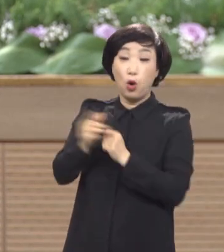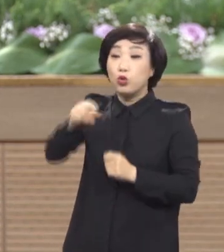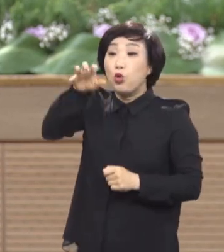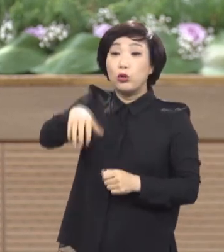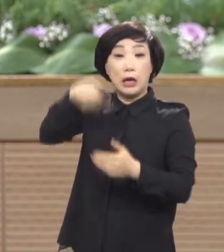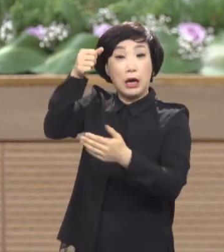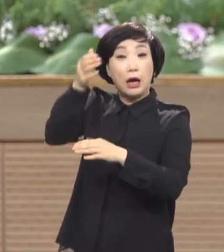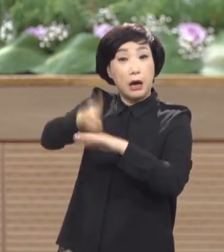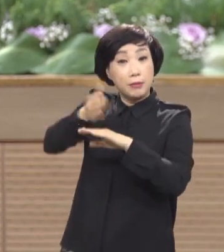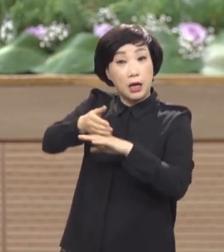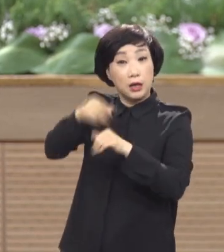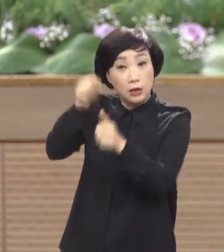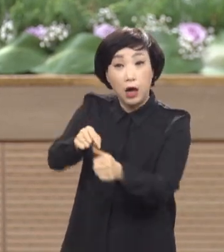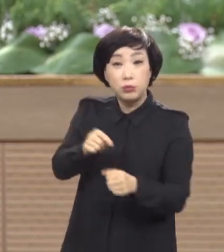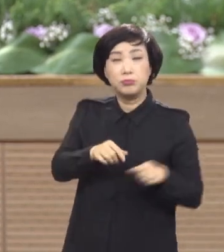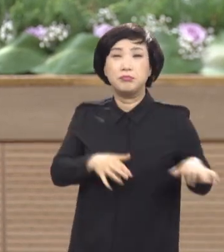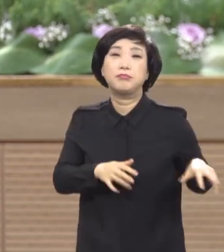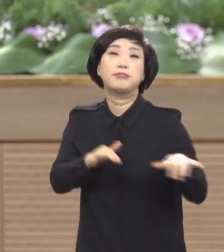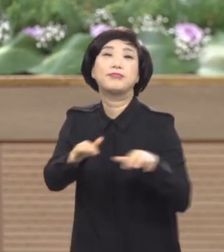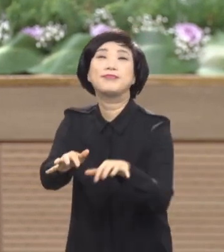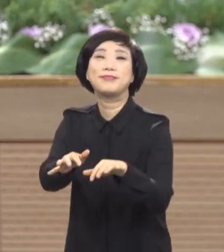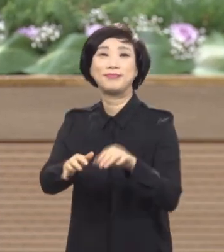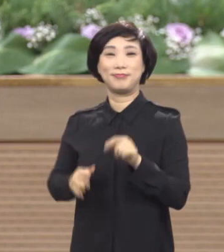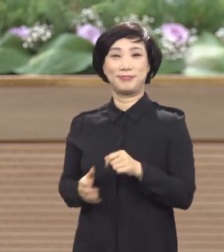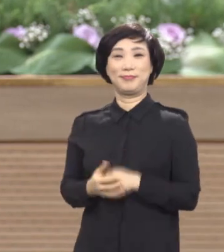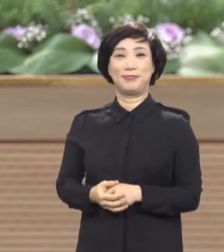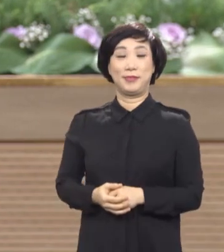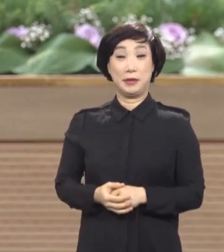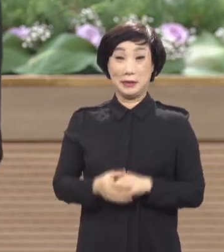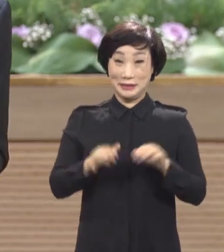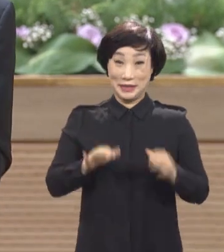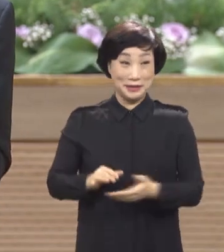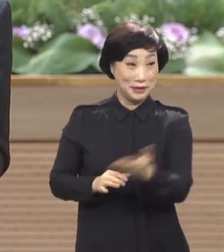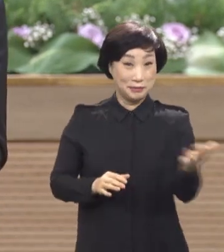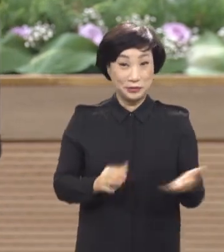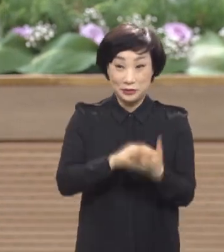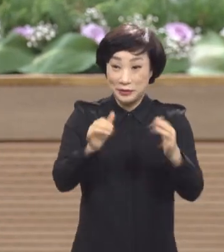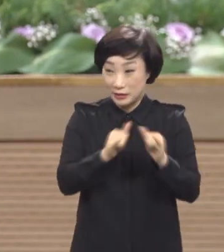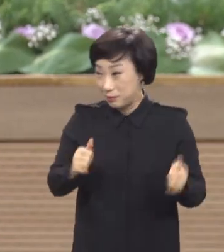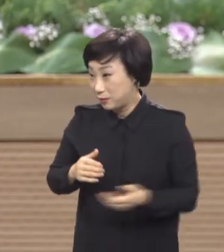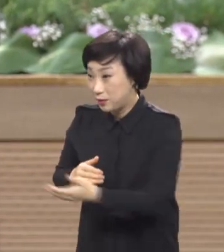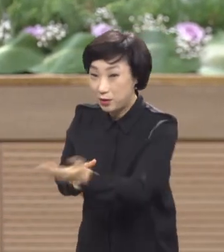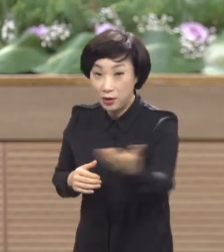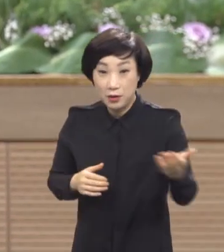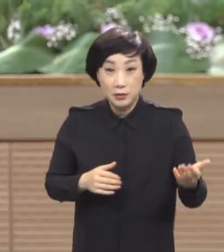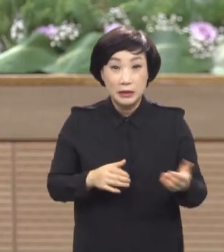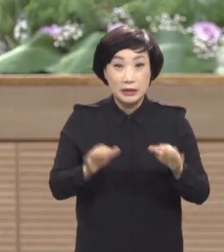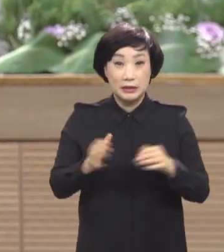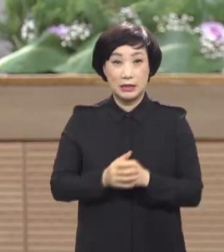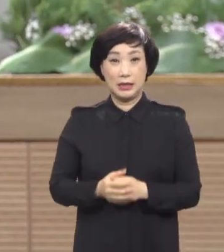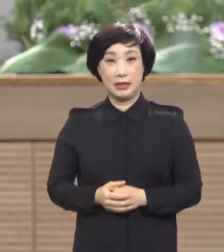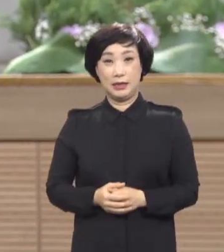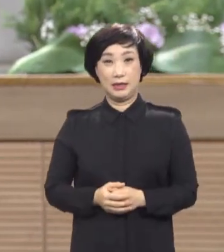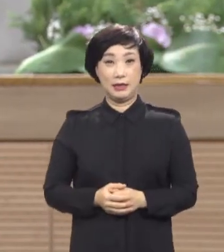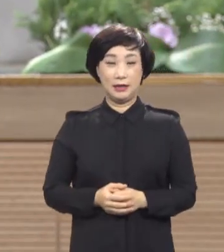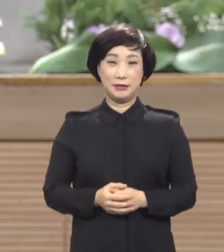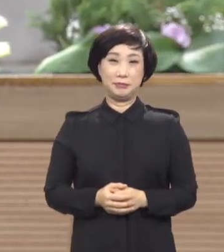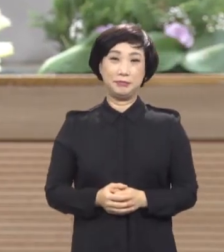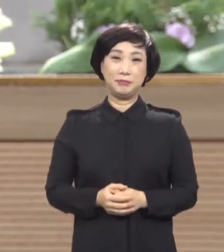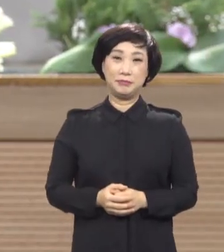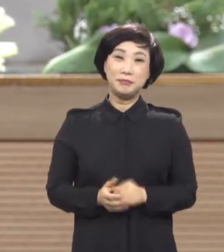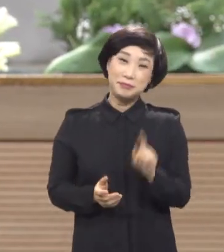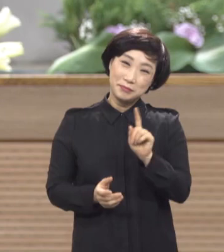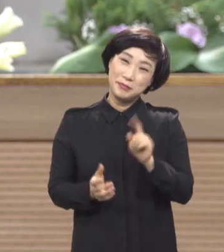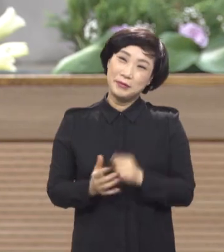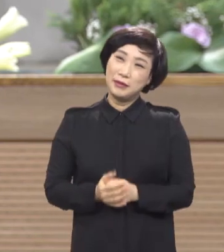그 장소로 갑니다 오늘날 많은 사람들이 아 저